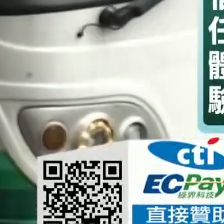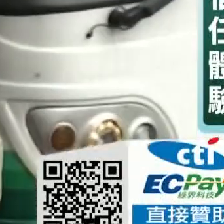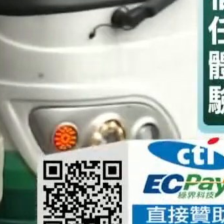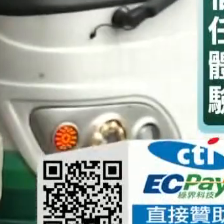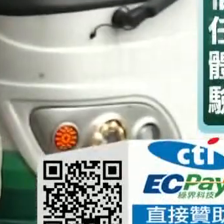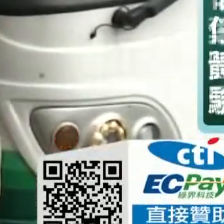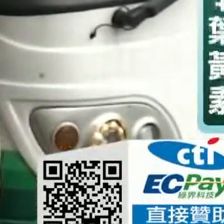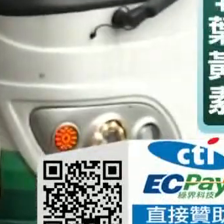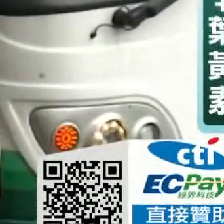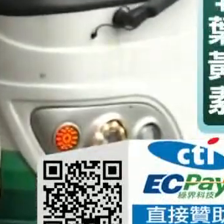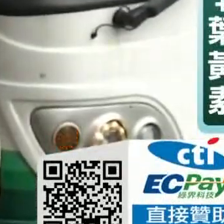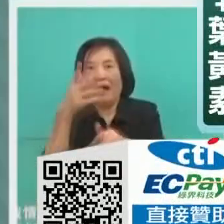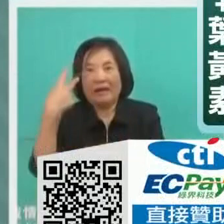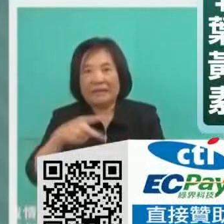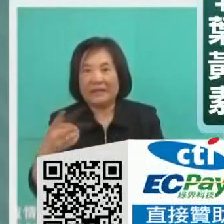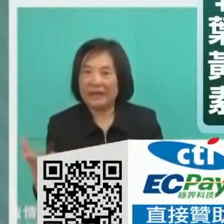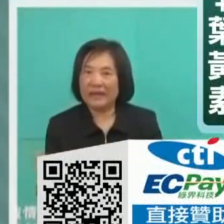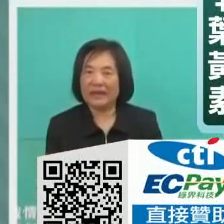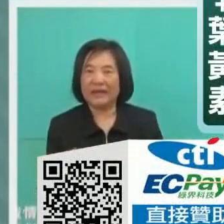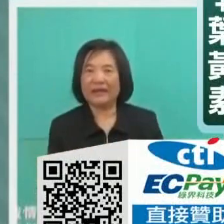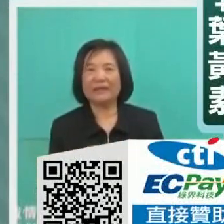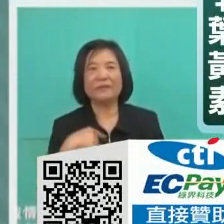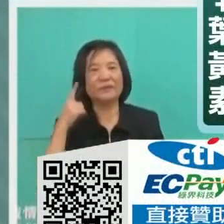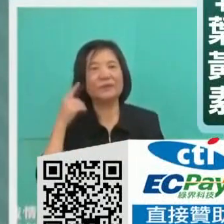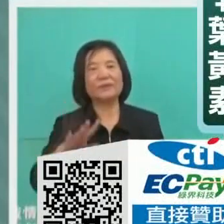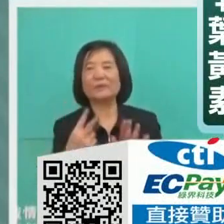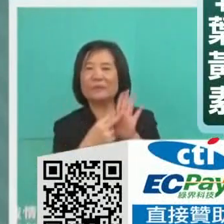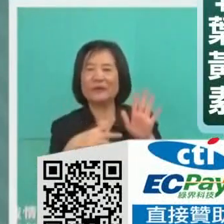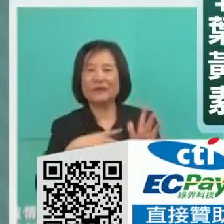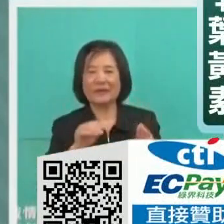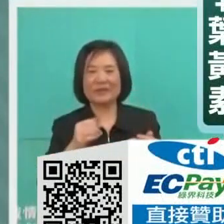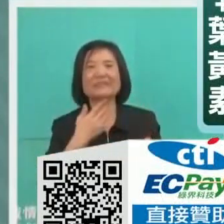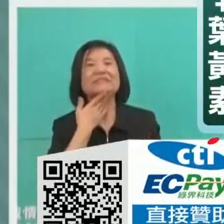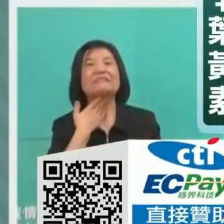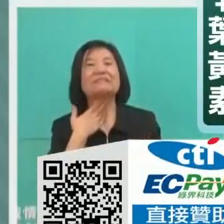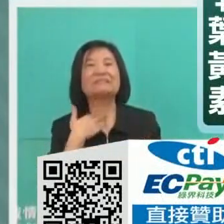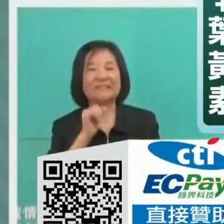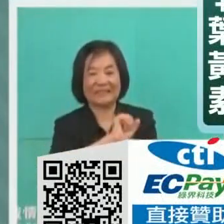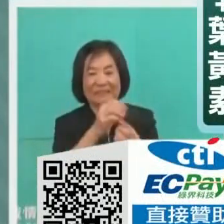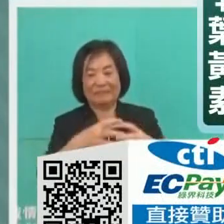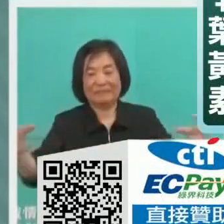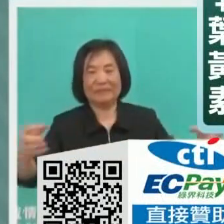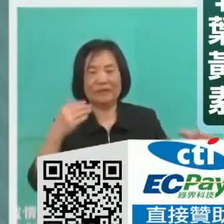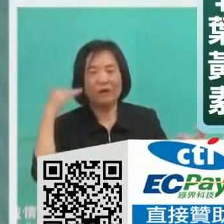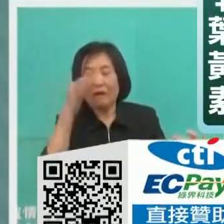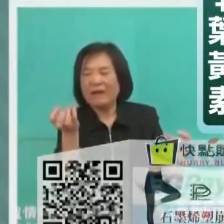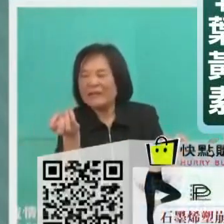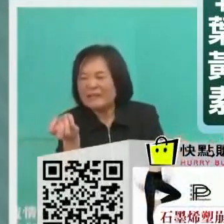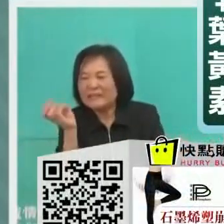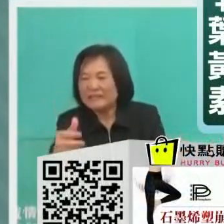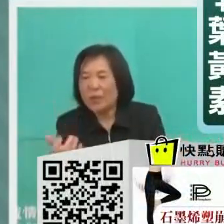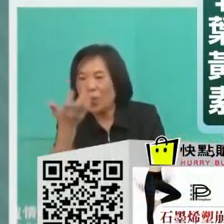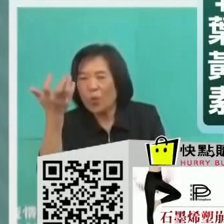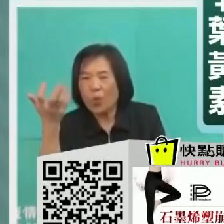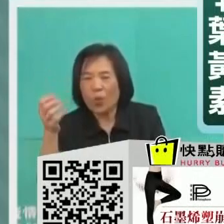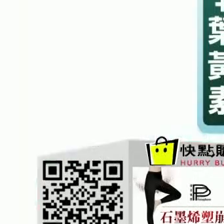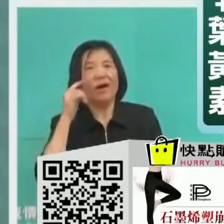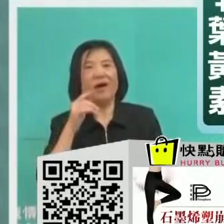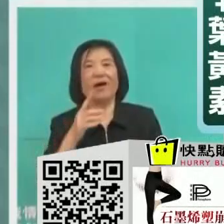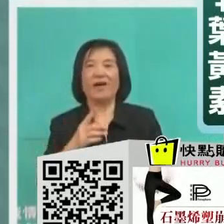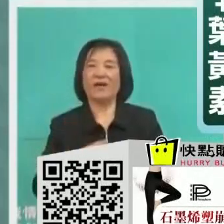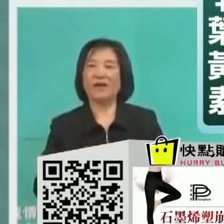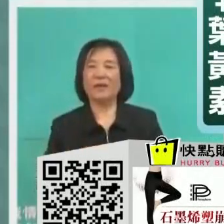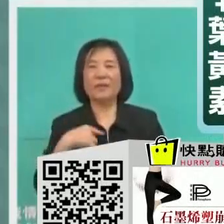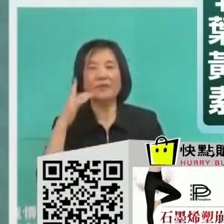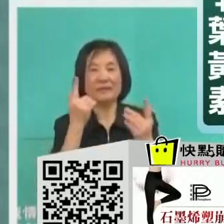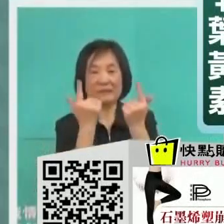疫情将如干柴烈火， 就像一堆干柴，你知道吗？一个火种下去就烧起来了，这就是我们台湾的局面。我